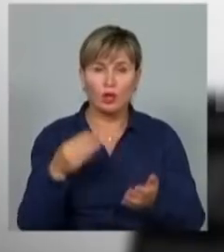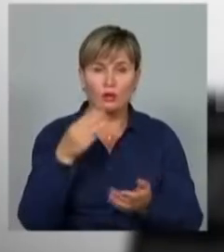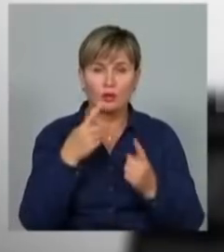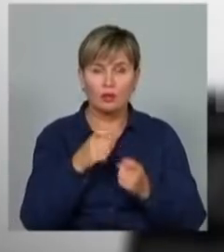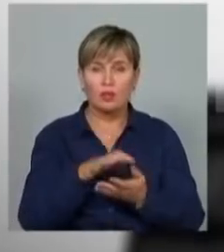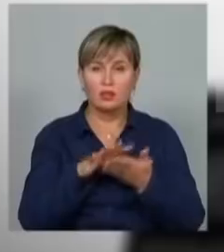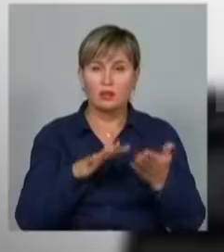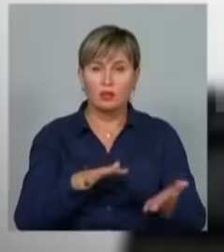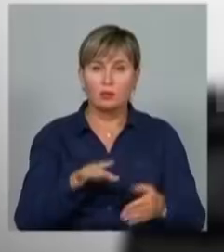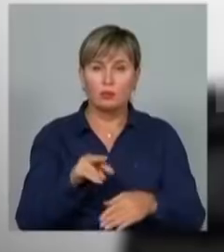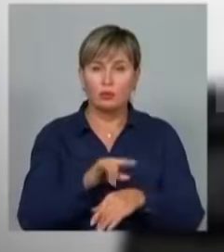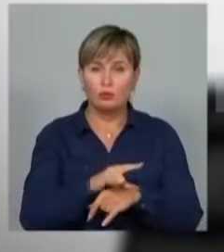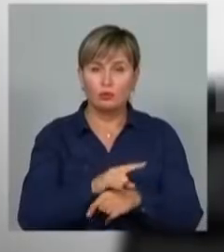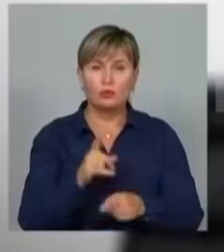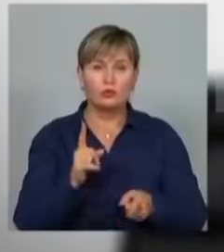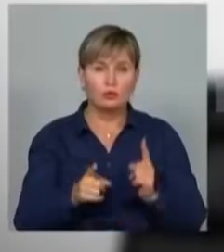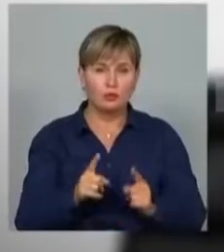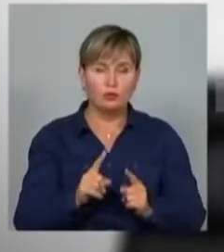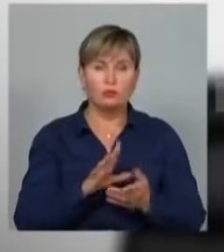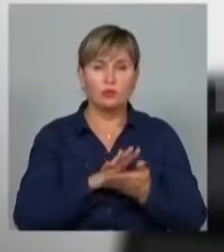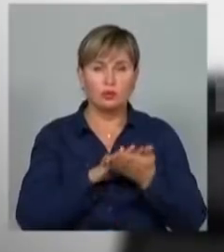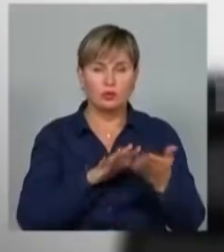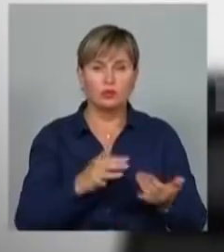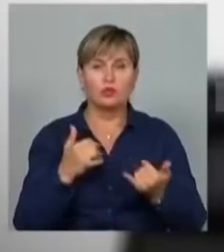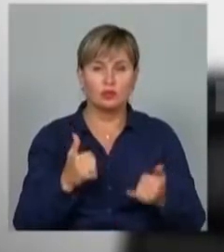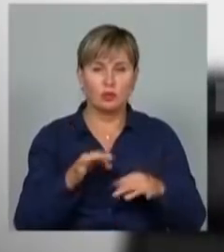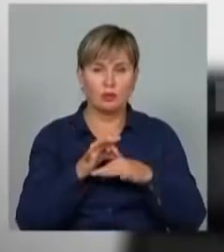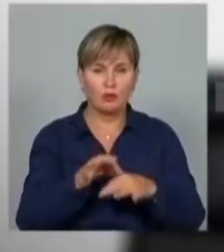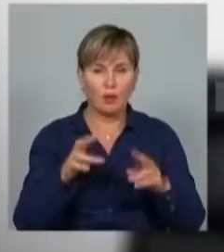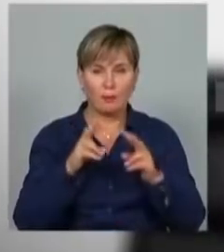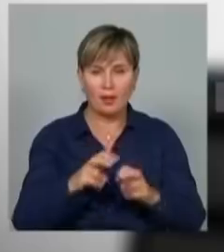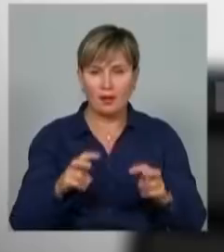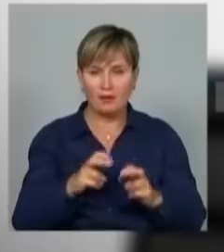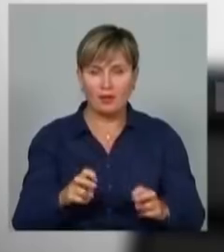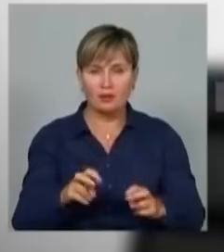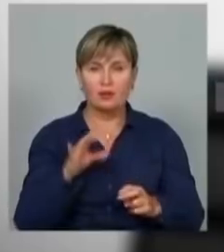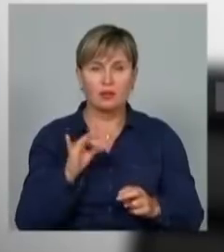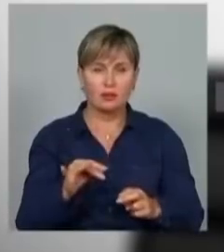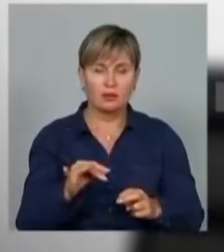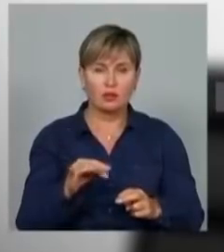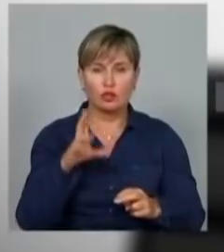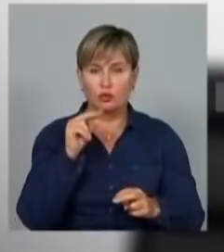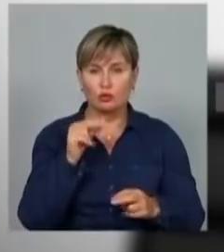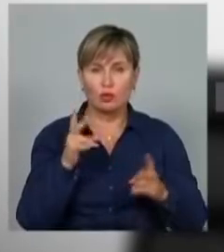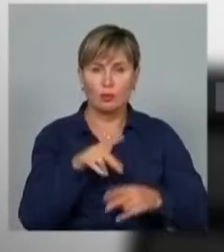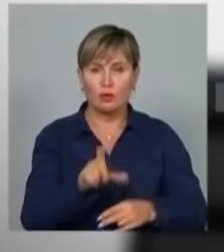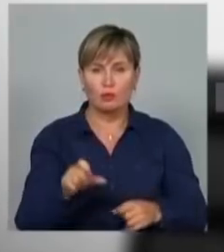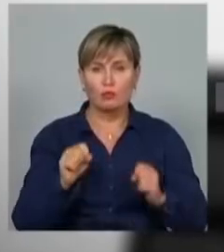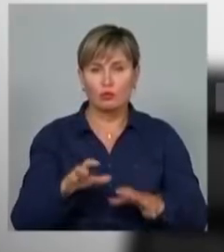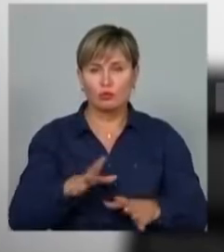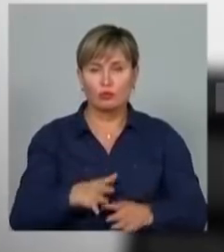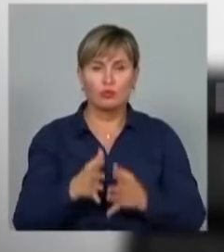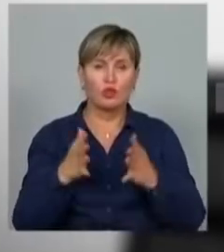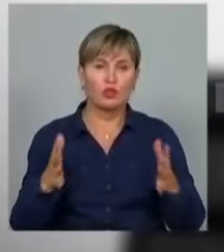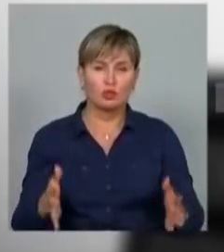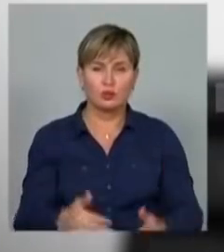заявление по факту мошенничества действительно поступало. Сейчас проводится проверка. Не исключено, что число пострадавших может быть